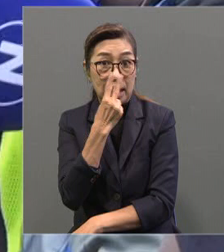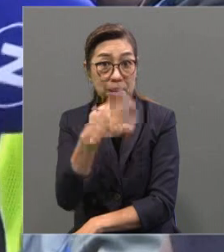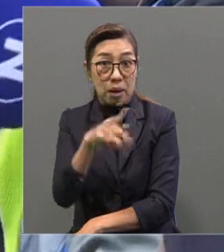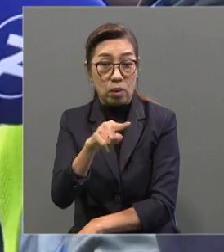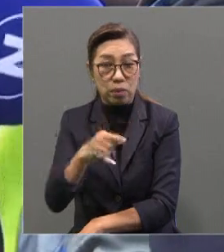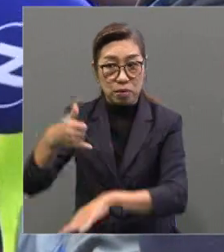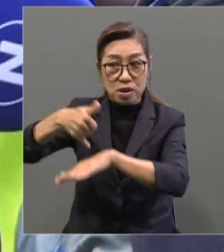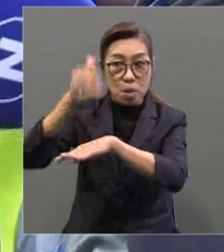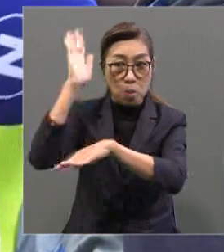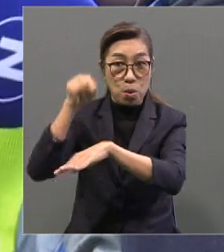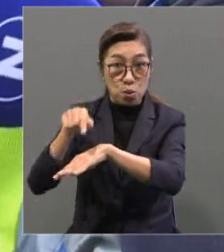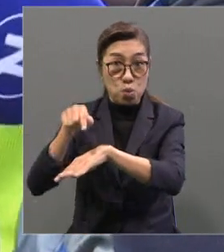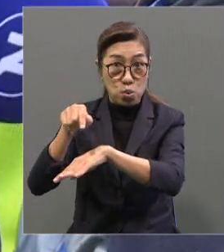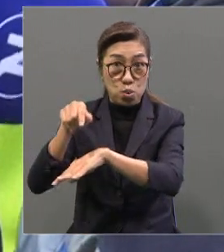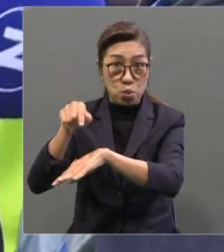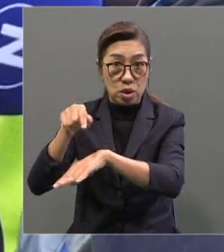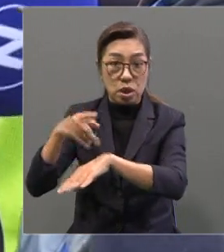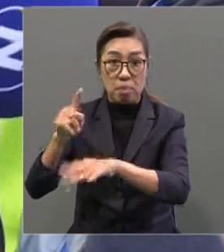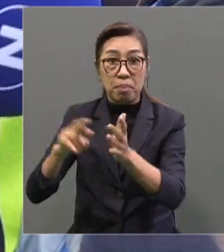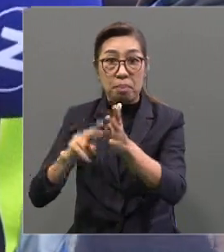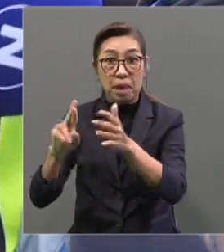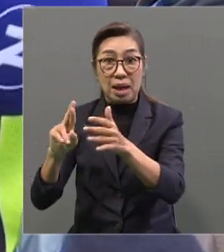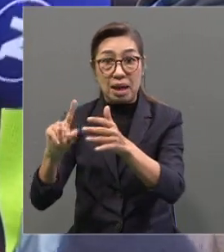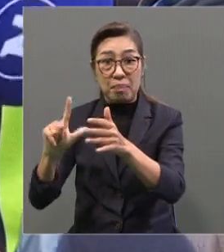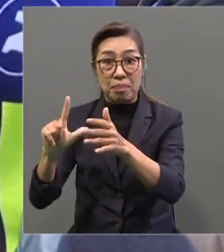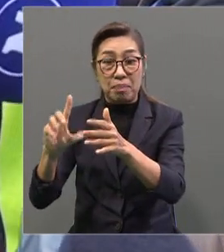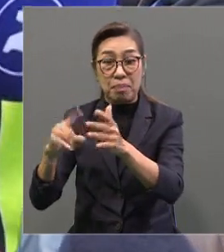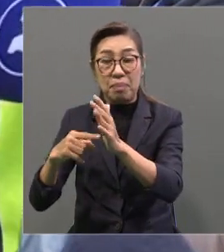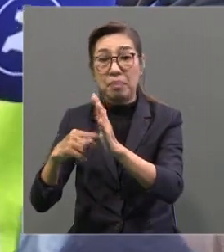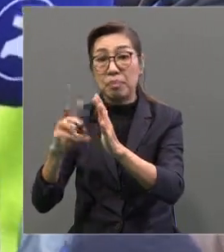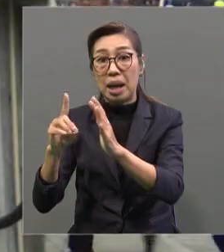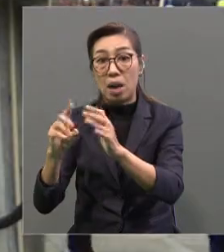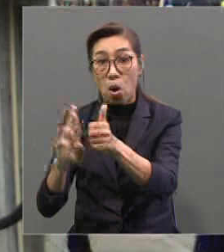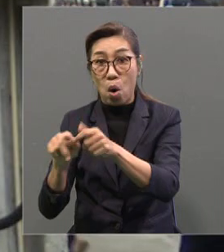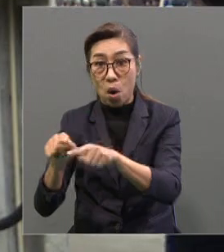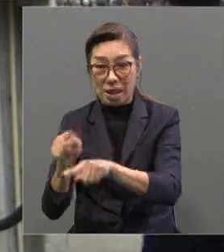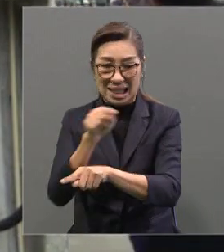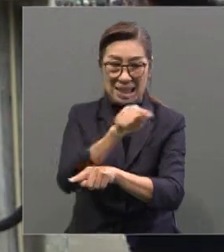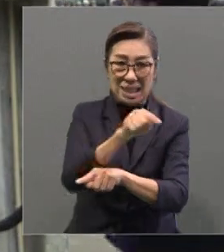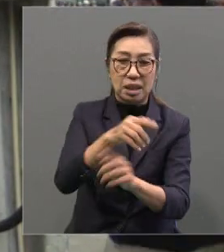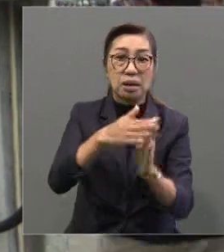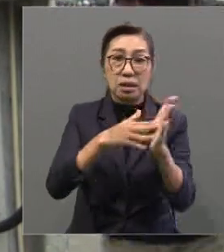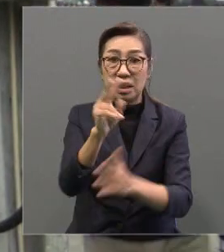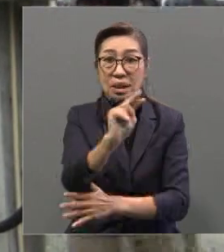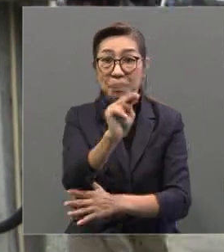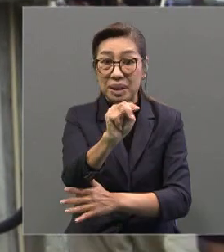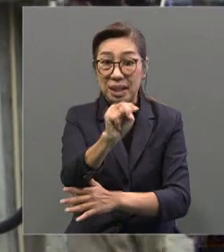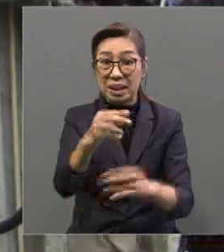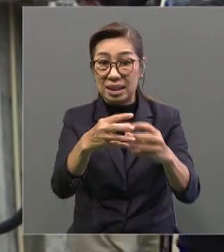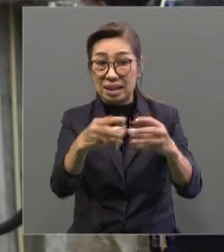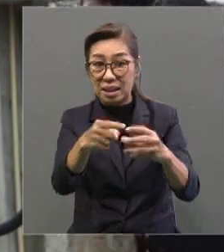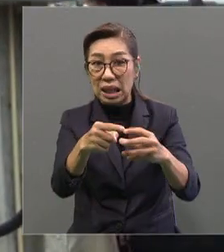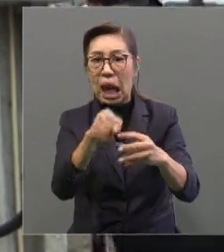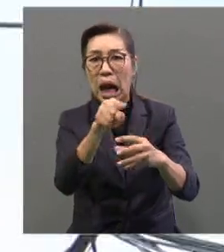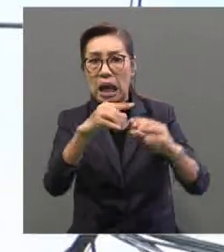ะที่เมื่อสักครู่นี้ท่านรองปลัดกรุงเทพมหานครยืนให้สัมภาษณ์ด้านหลังเนี่ยจะเป็นลักษณะของโครงสร้างที่เป็นสีน้ำเงินที่เรียกว่าลอนเชอร ์ อันนั้นละล่ะค่ะที่บอกว่